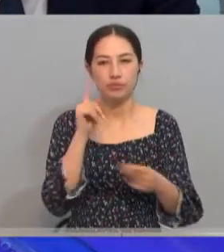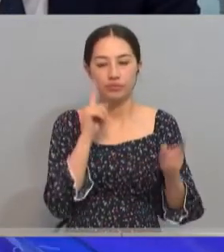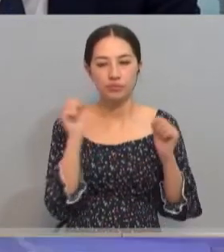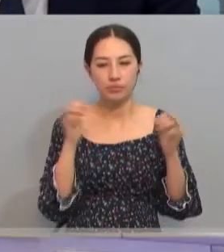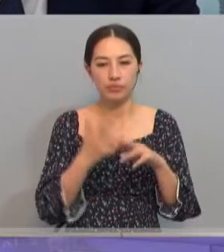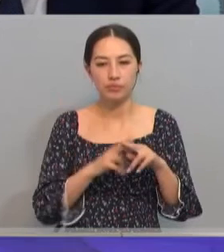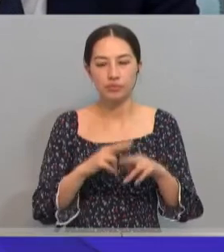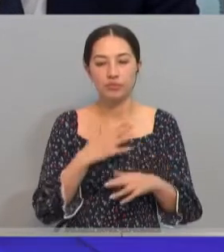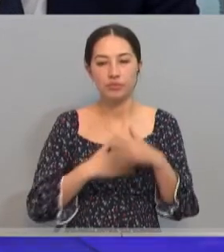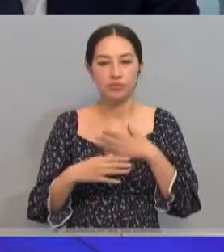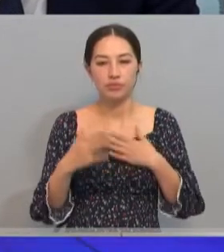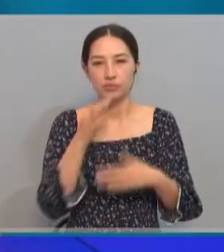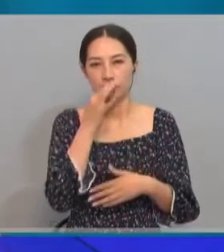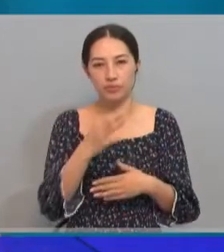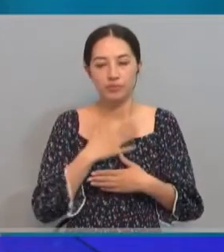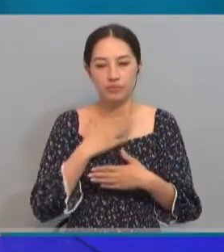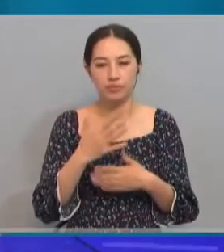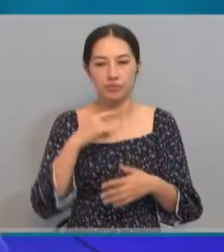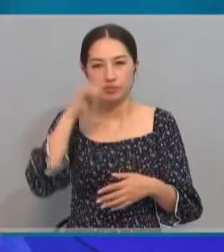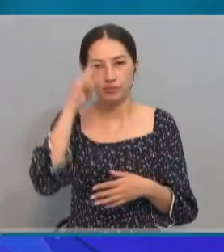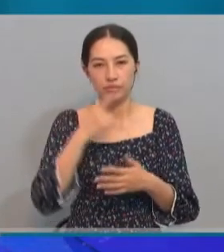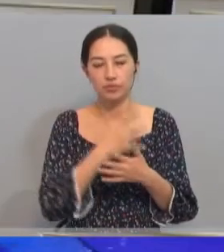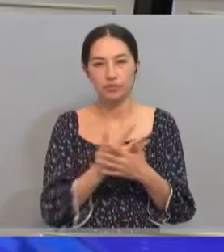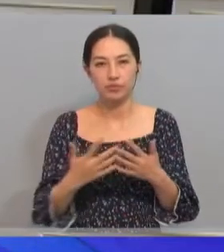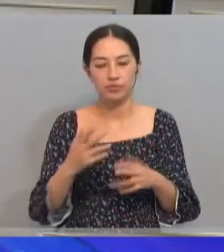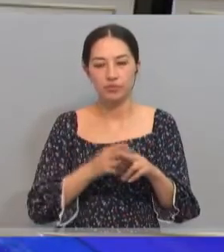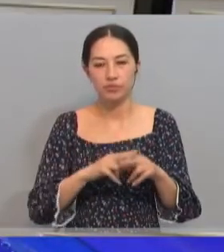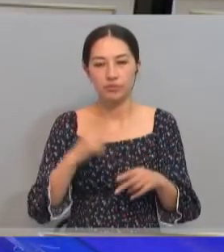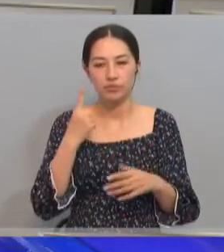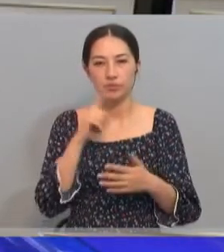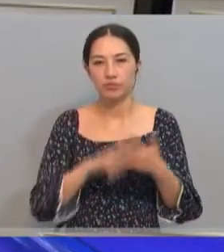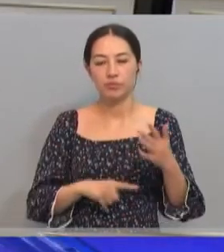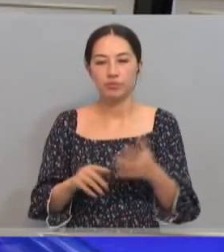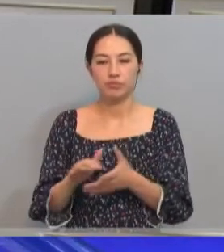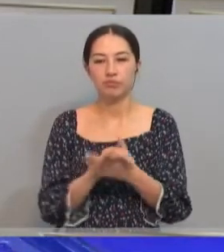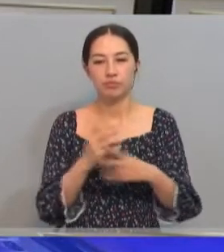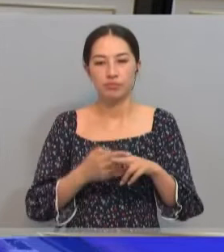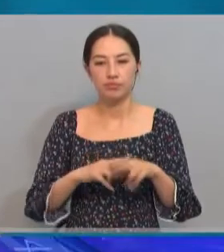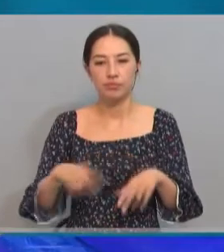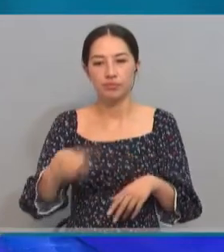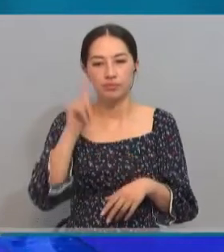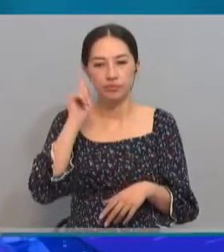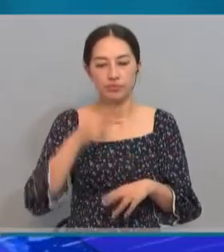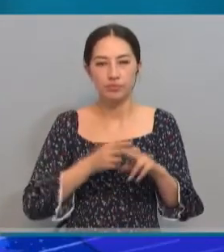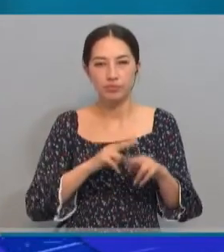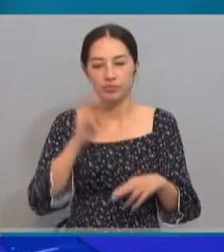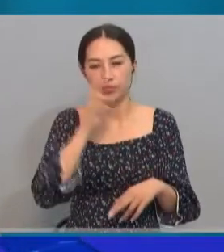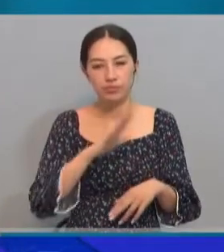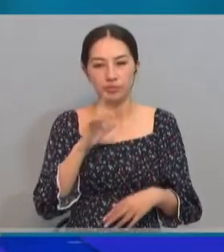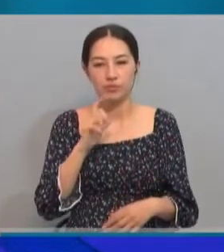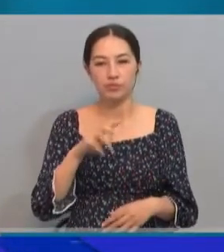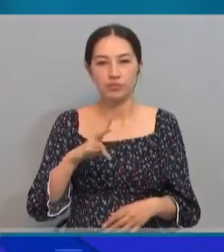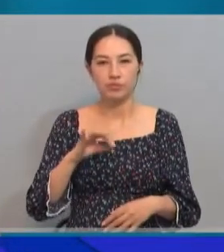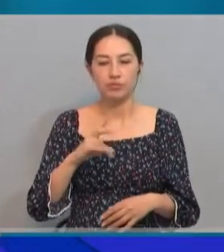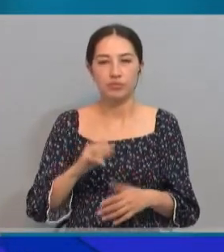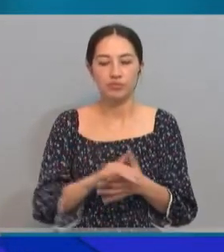Мен алғыз білдіремін. Қазақстанда біз әртүрлі көзғарас бір ұлтқа ғидатын ұстанамыз. Өзіңізге мәрім, еліміздегі көп этникалық ұлт